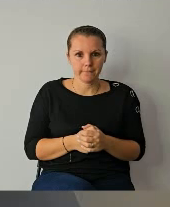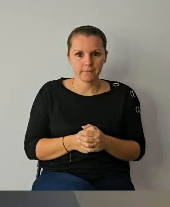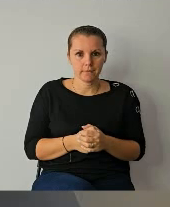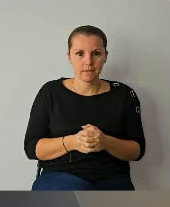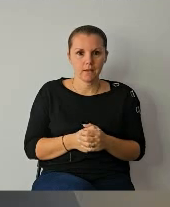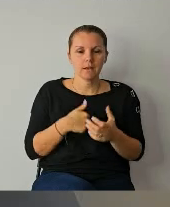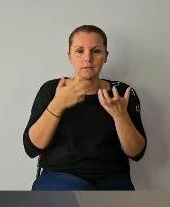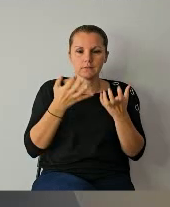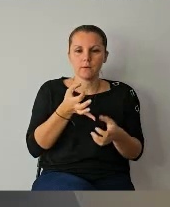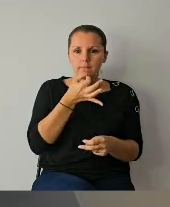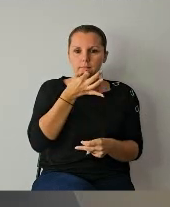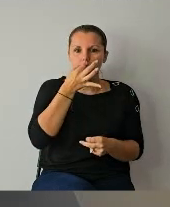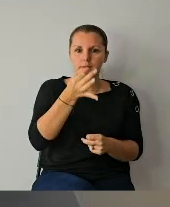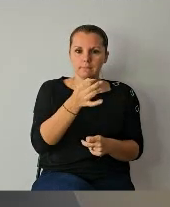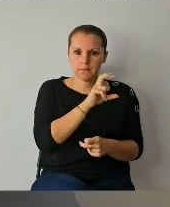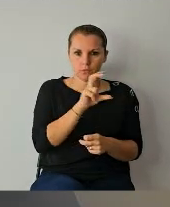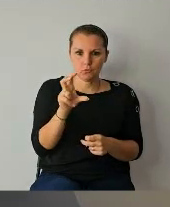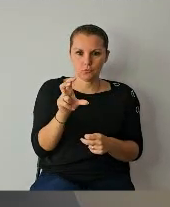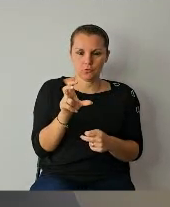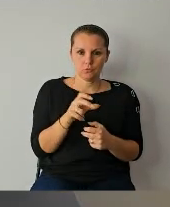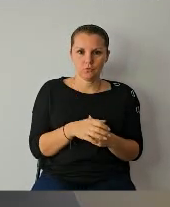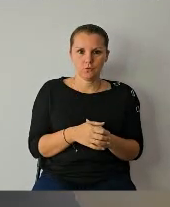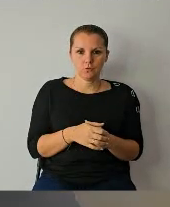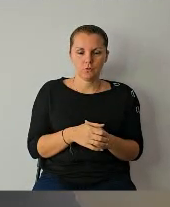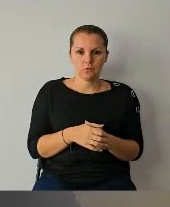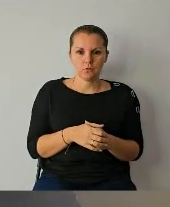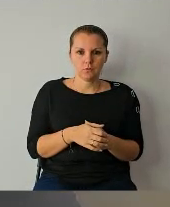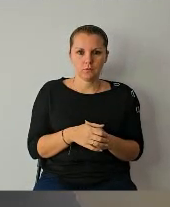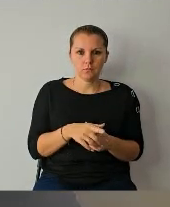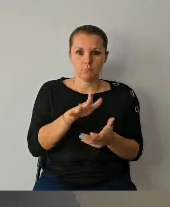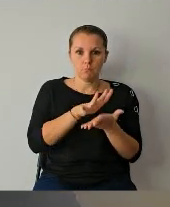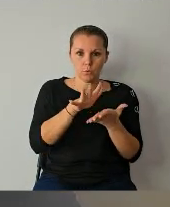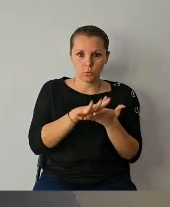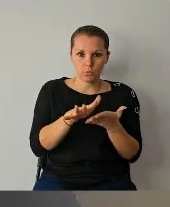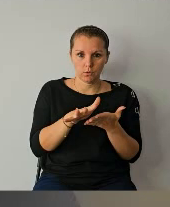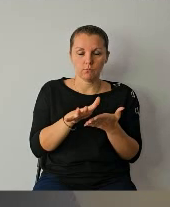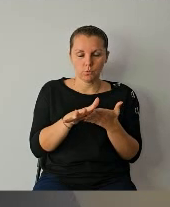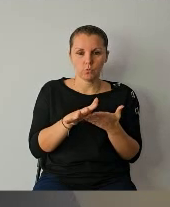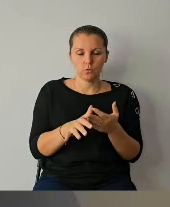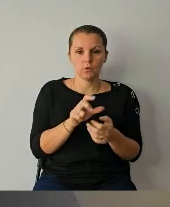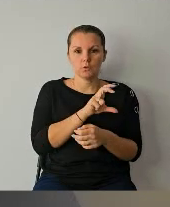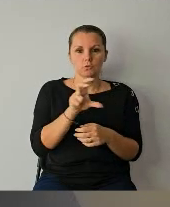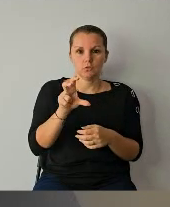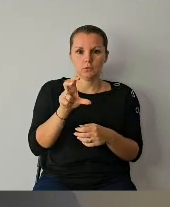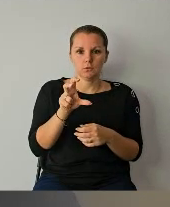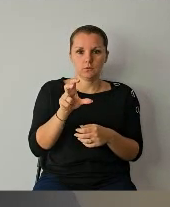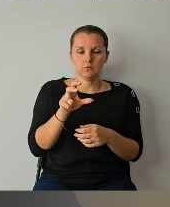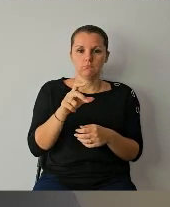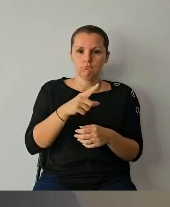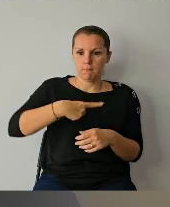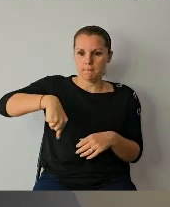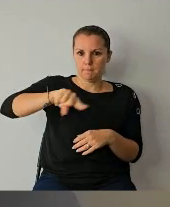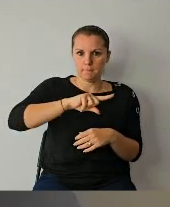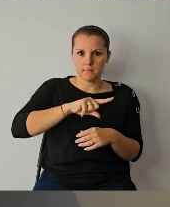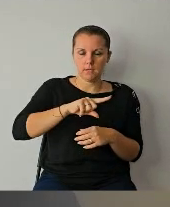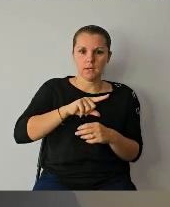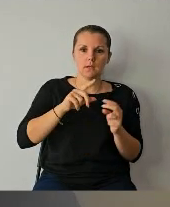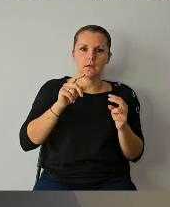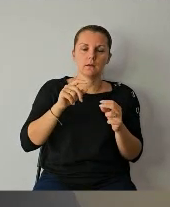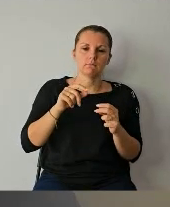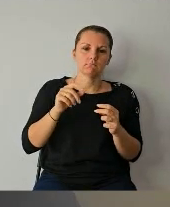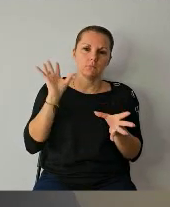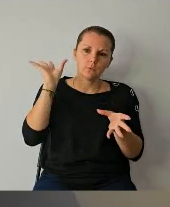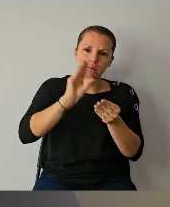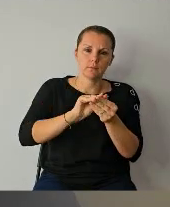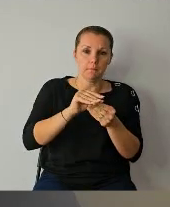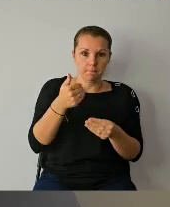Natomiast też chciałbym zapytać, czy w tej brutto, tak, czy w tej kadencji zdarzyło się, żeby kiedykolwiek wypłacić tą maksymalną